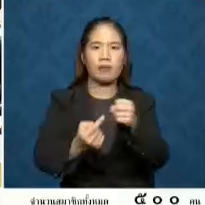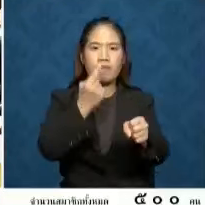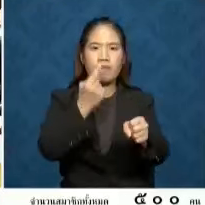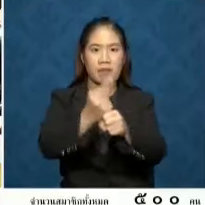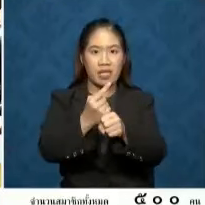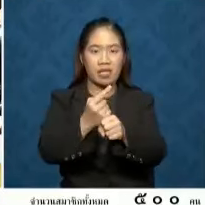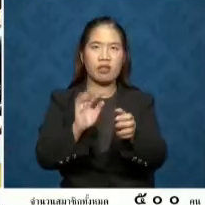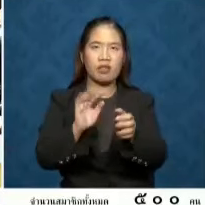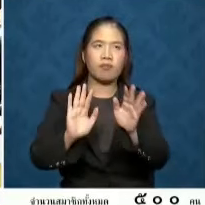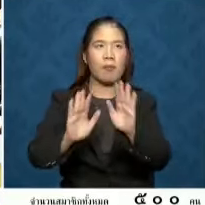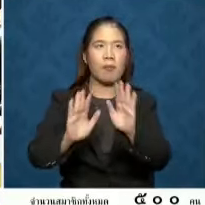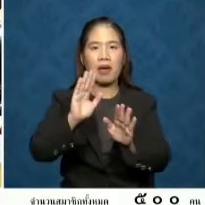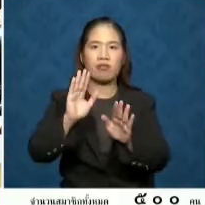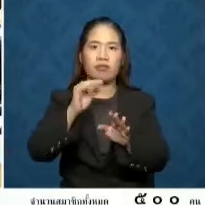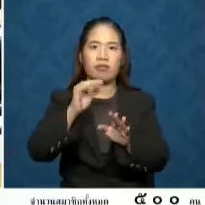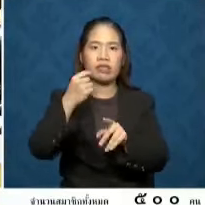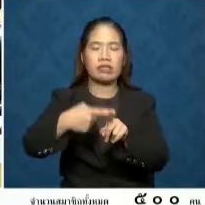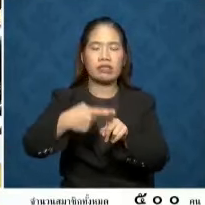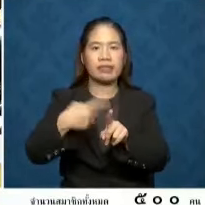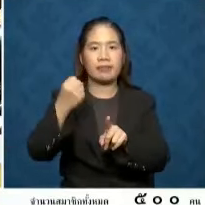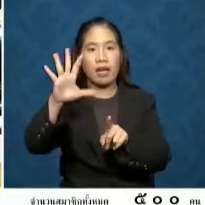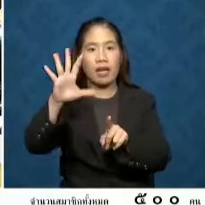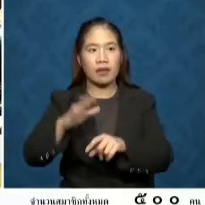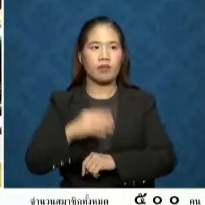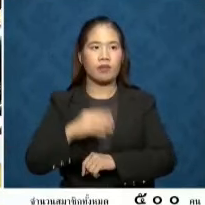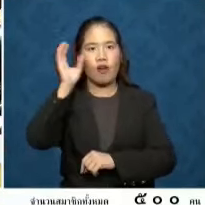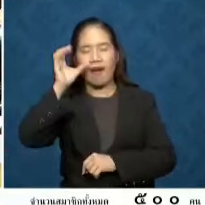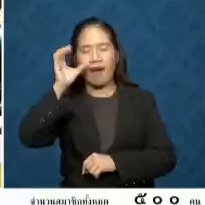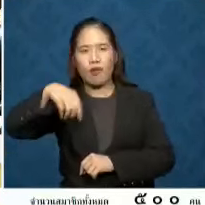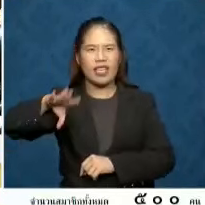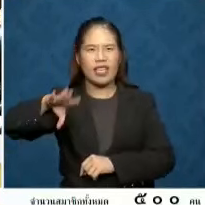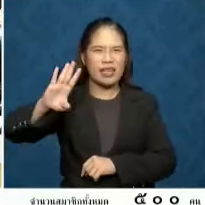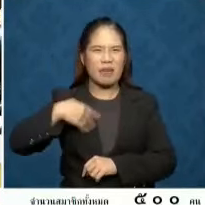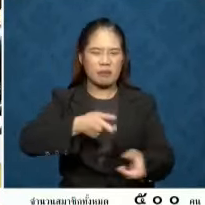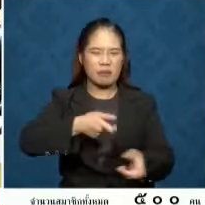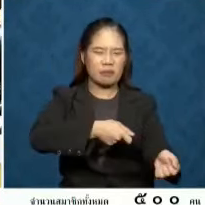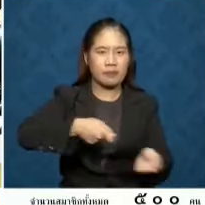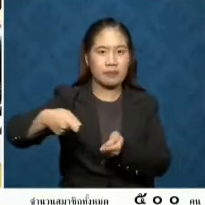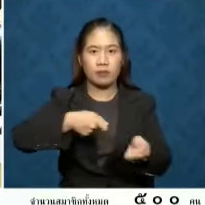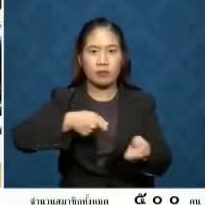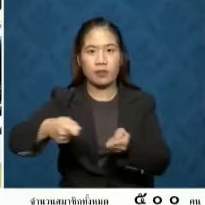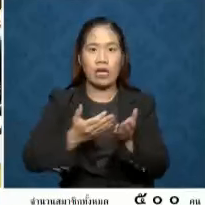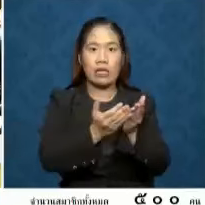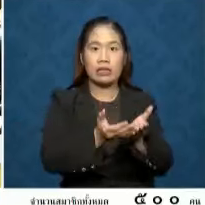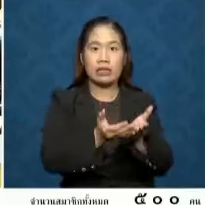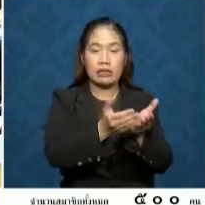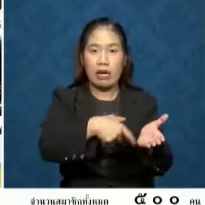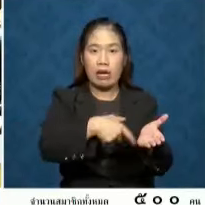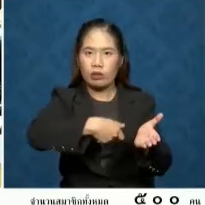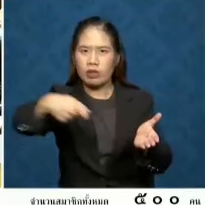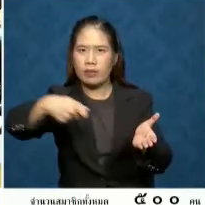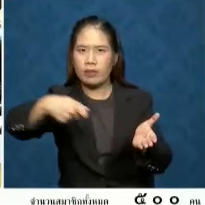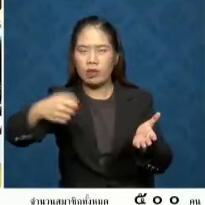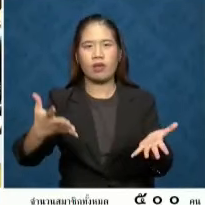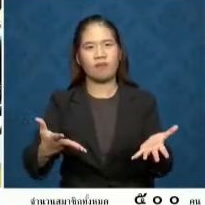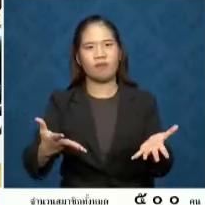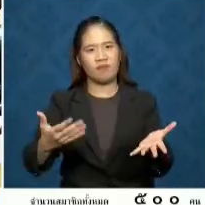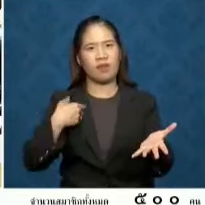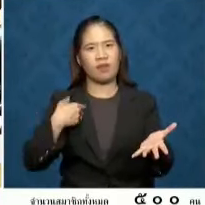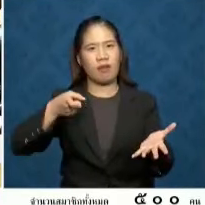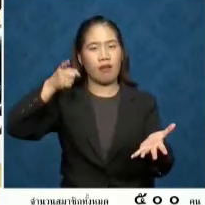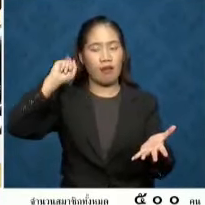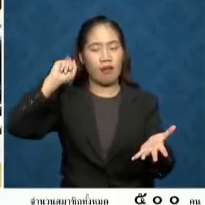หว่างนั้นก็เล่นปาหี่หาบริษัทมากู้เรือสลับกันไปครับ2รอบจริงๆแล้วปาหี่ไอ้กู้เรือเนี่ยมันก็ยังมีความล่าช้า